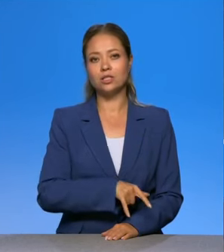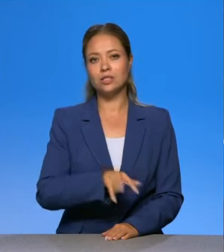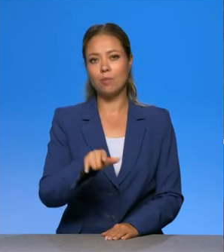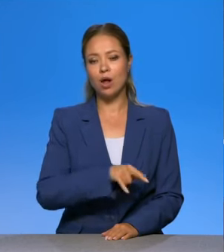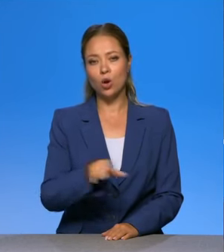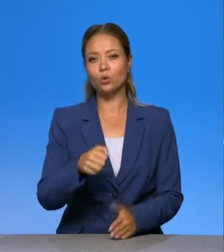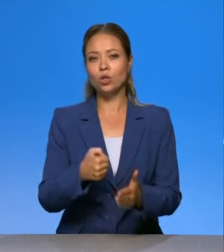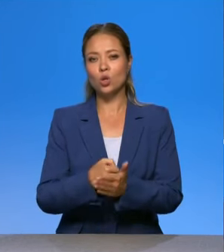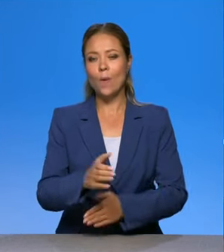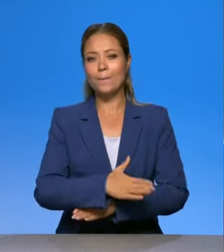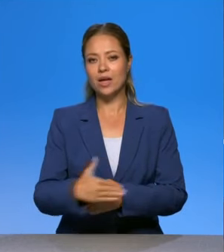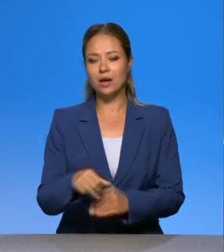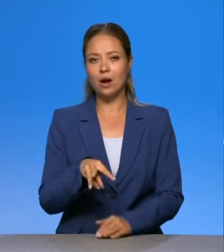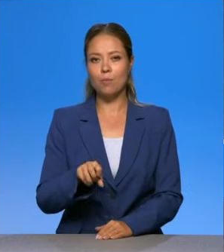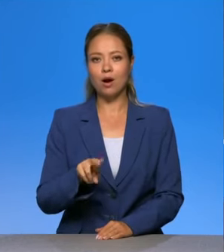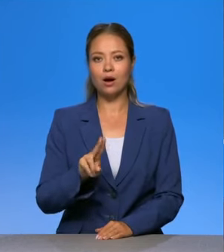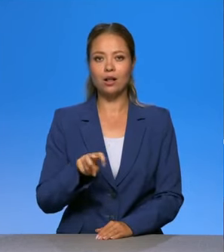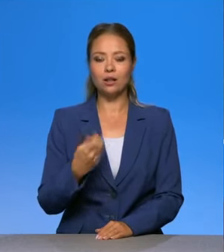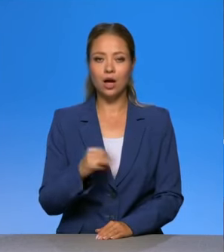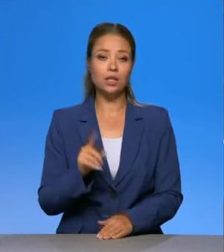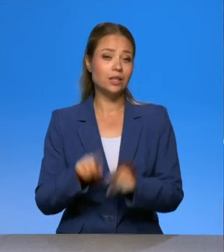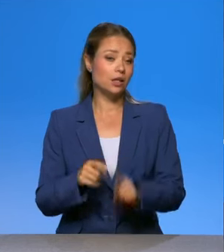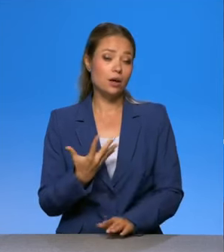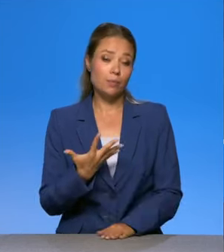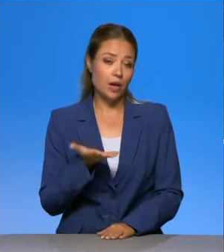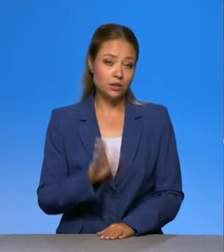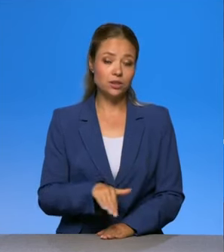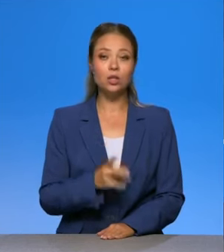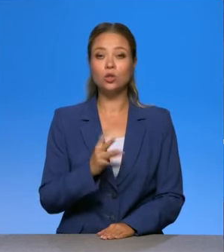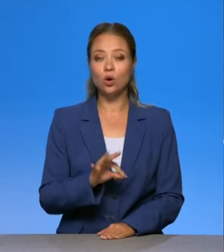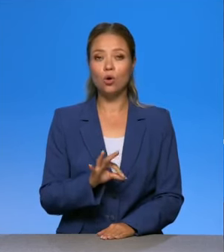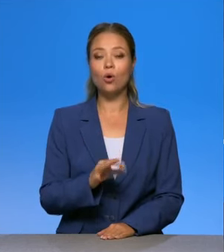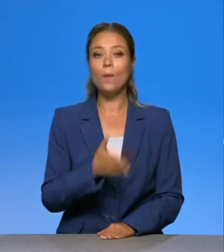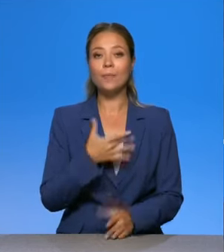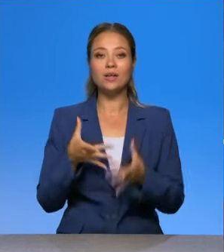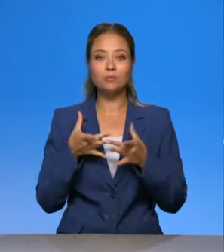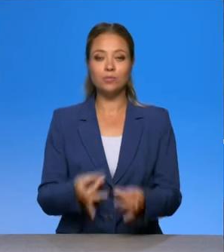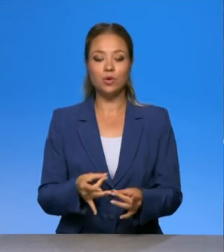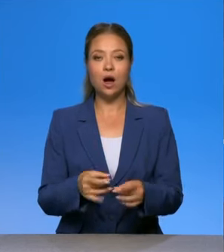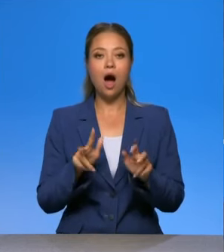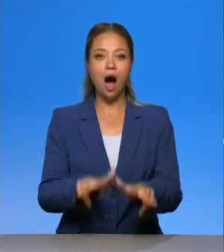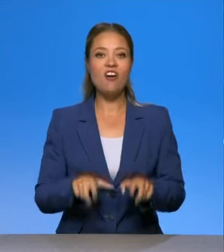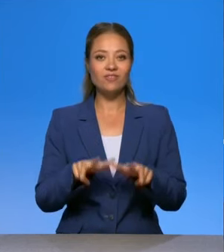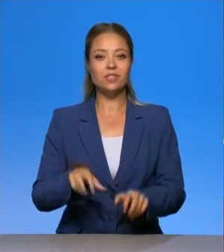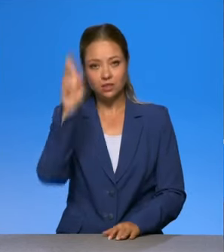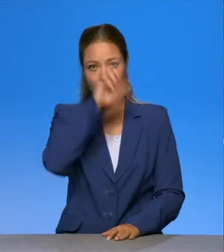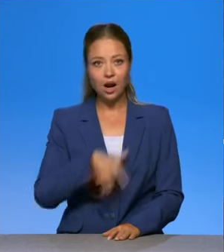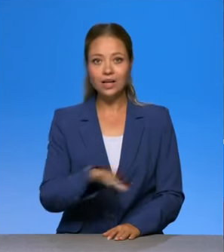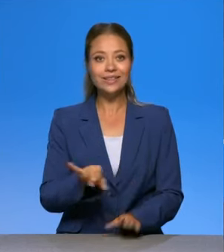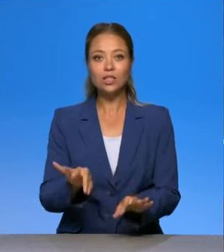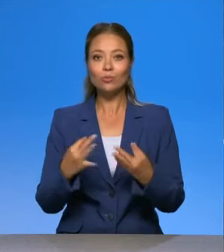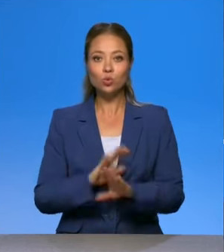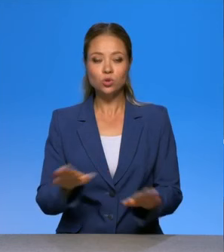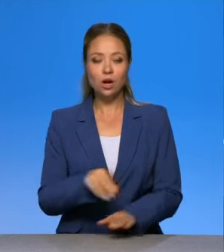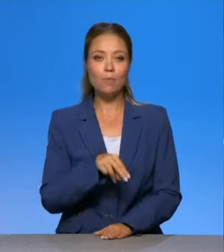Маданге, а иногда 5, но мы застряли в Австралии, и нас не пускали в Папуа Новую Гвинею, нужно было